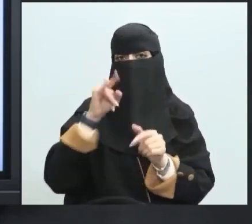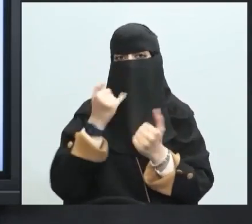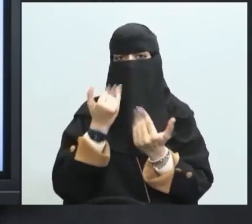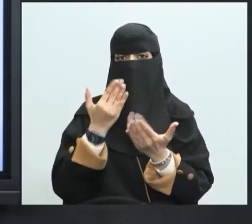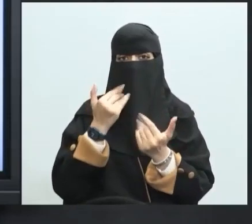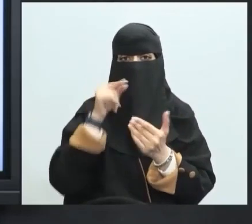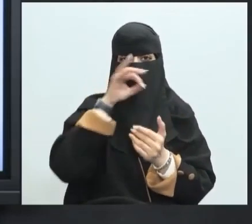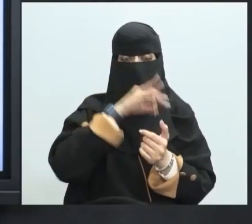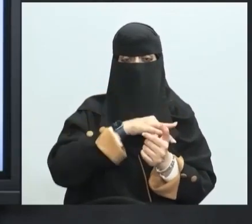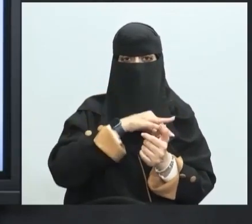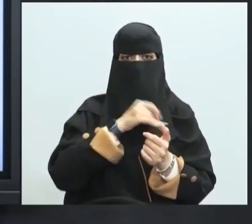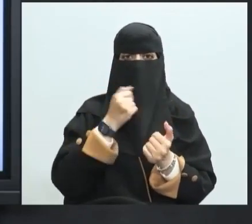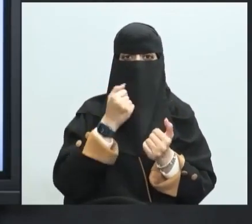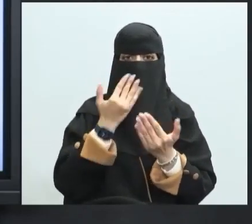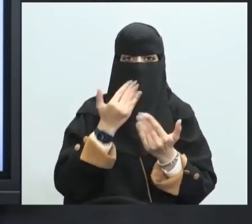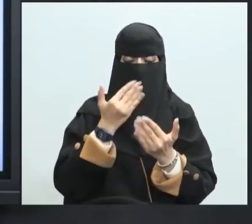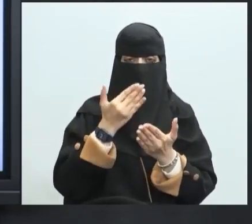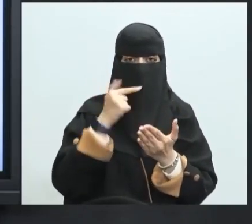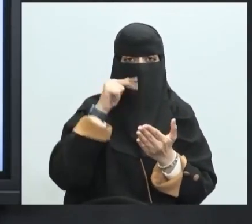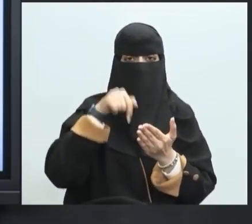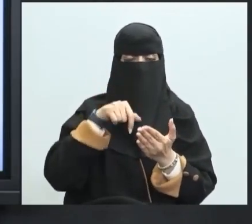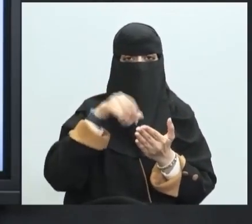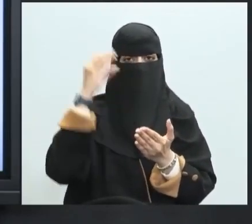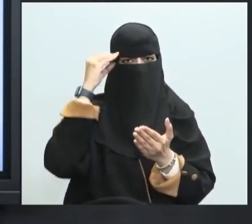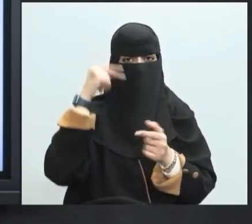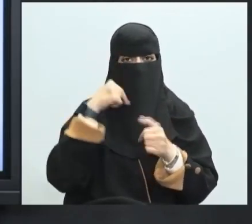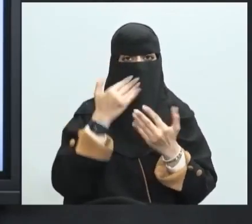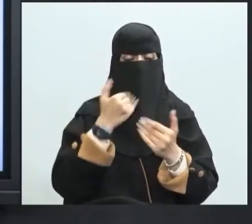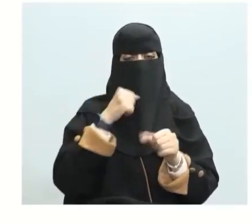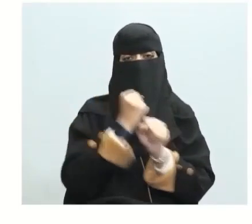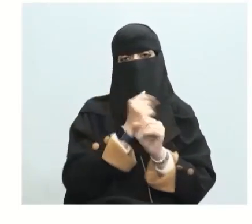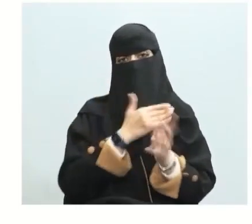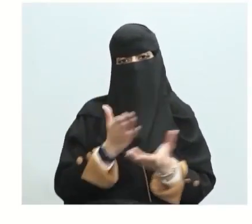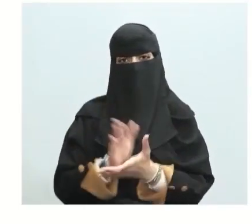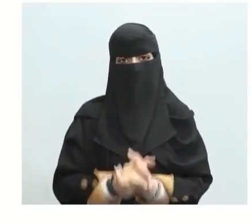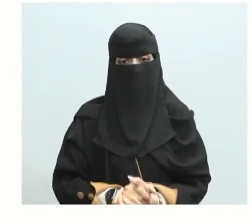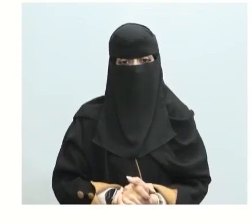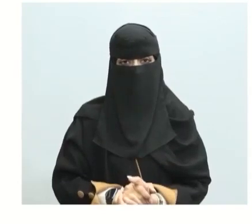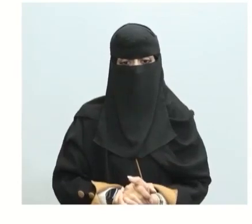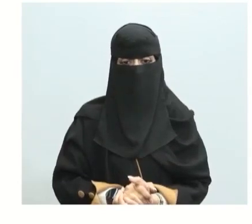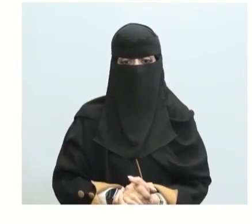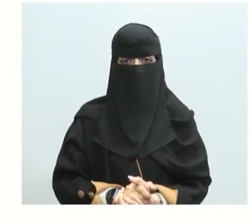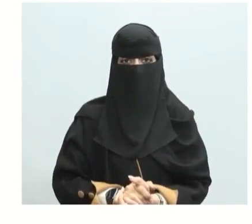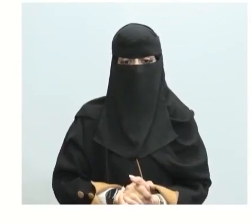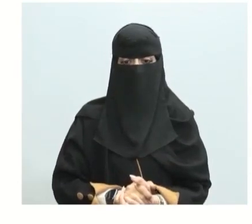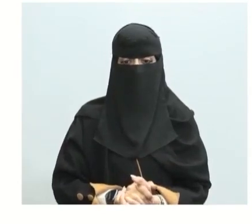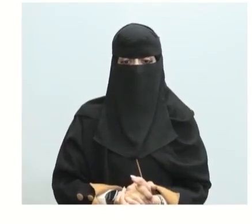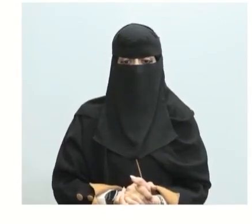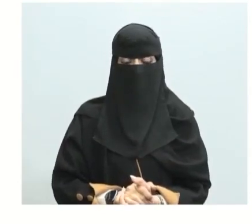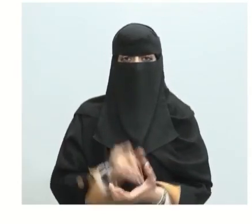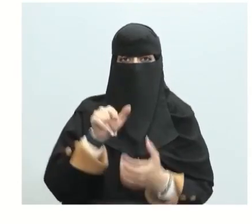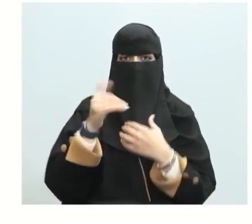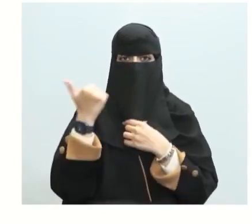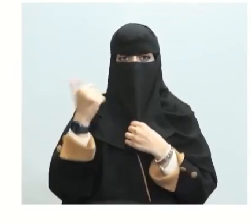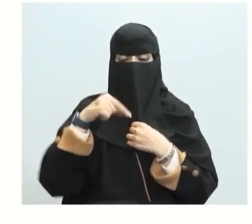العلم انما يتحول الى عمل لا قيمه العلم لم يتحول الى الى عمل جميل هنا